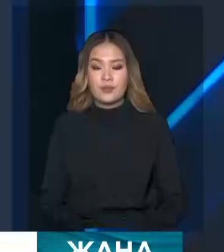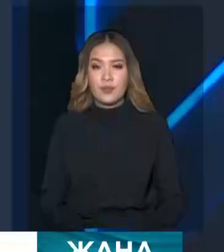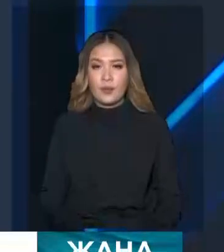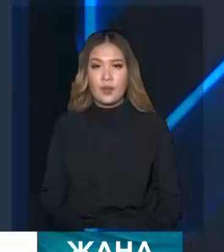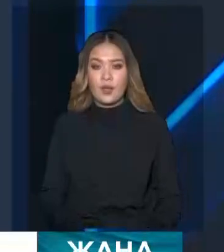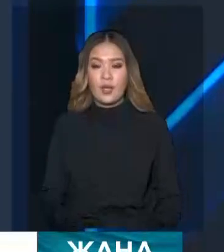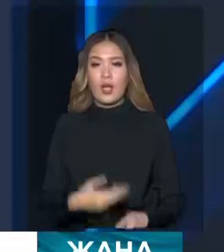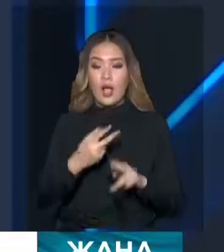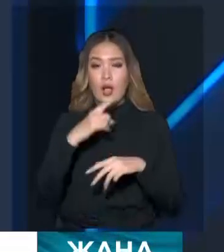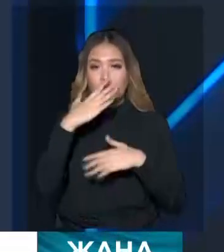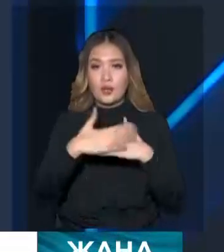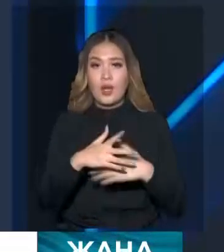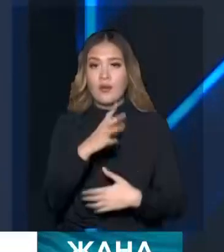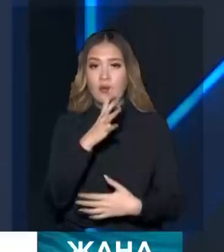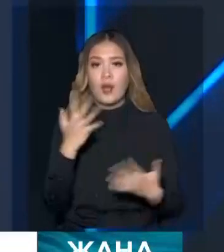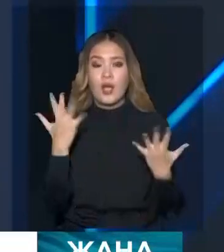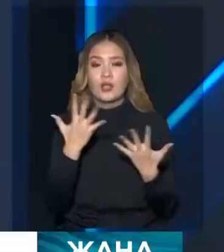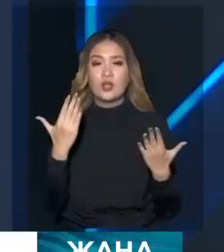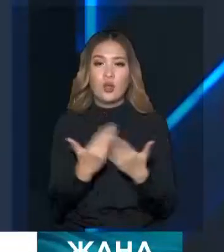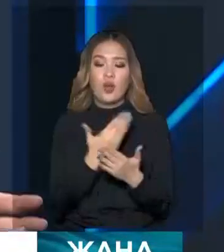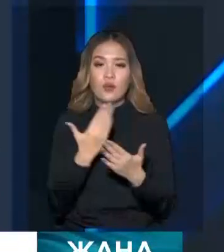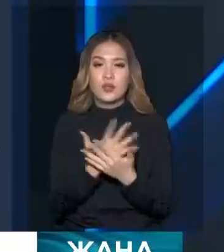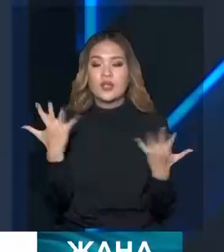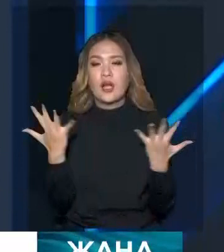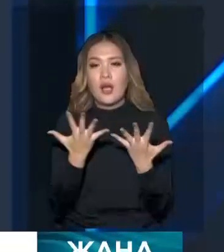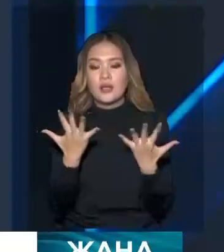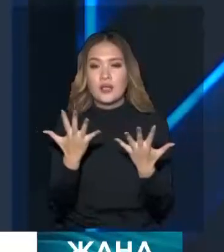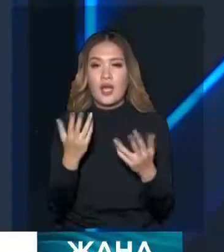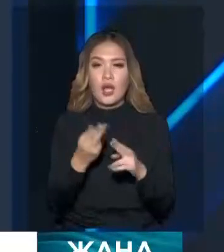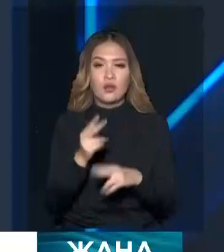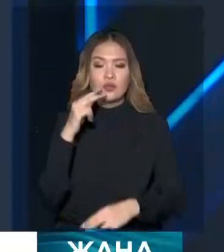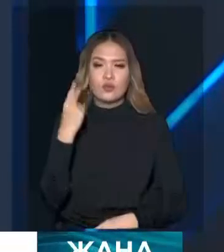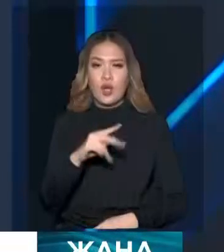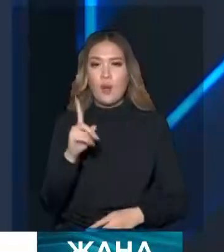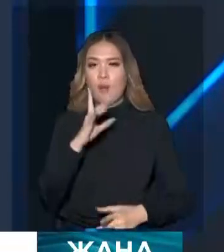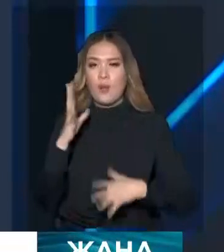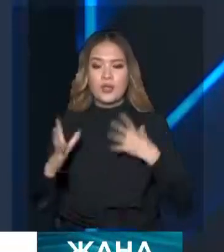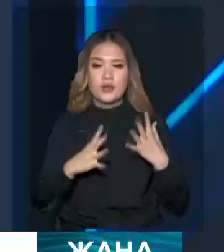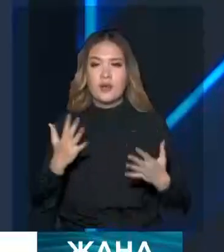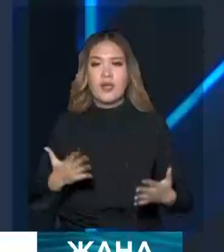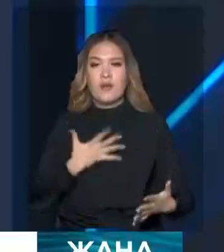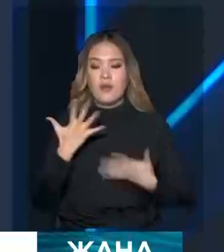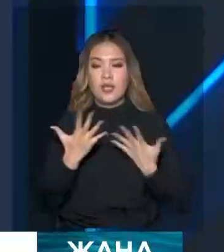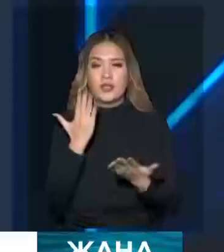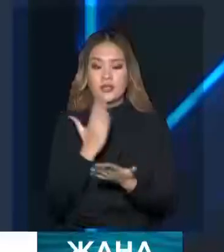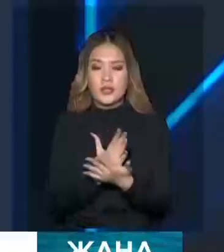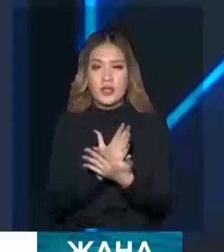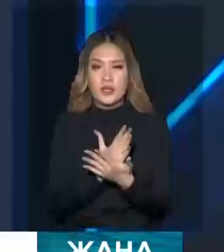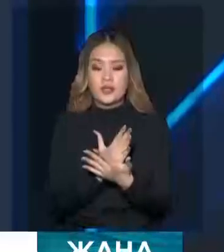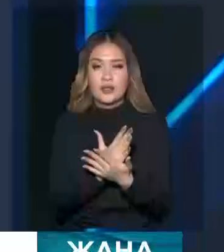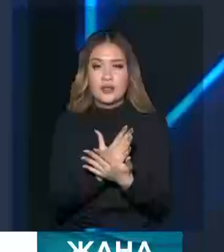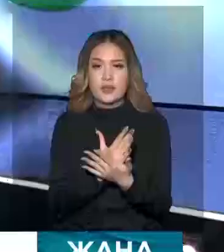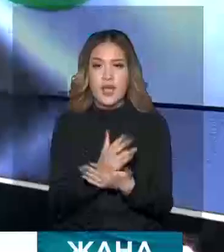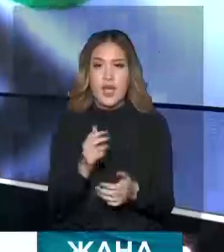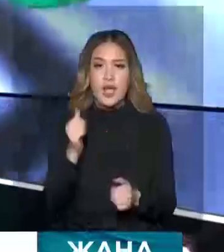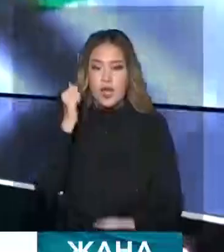бар. Енді алдағы уақытта тағы қандай жаңашылдықтарыңыз бар? Тағы қандай керемет мотивациялар бар спортшылар үшін? Енді жалпы айтатын болсақ,